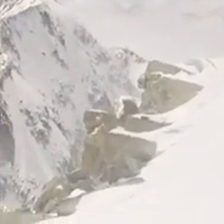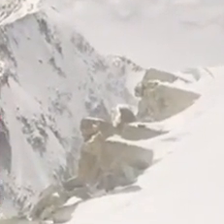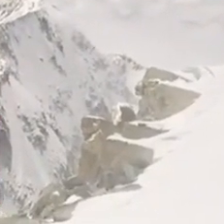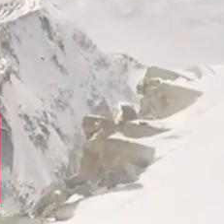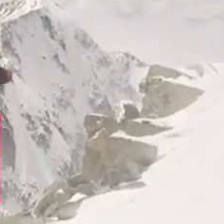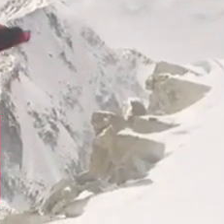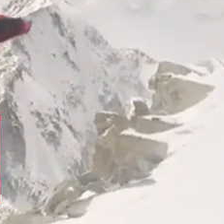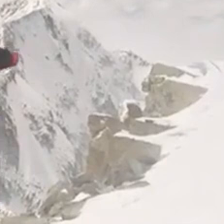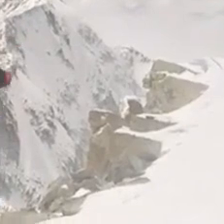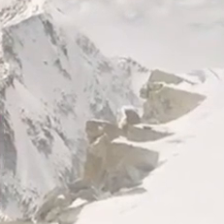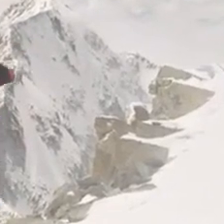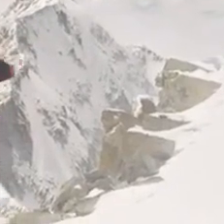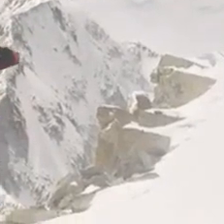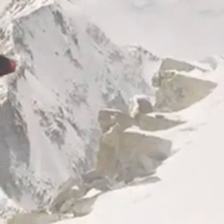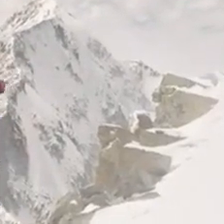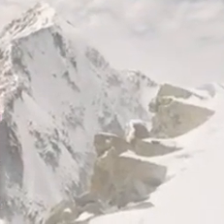mai mult de